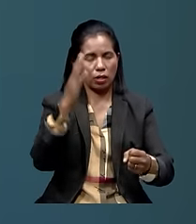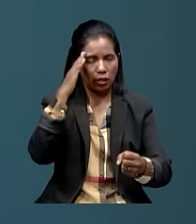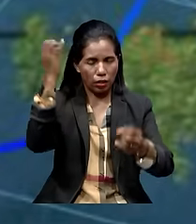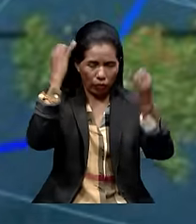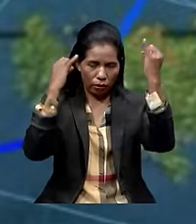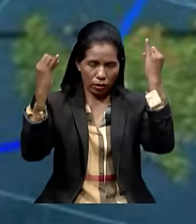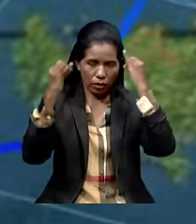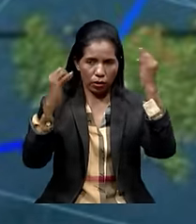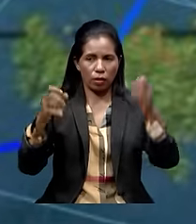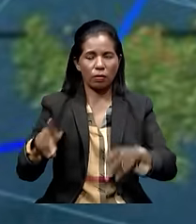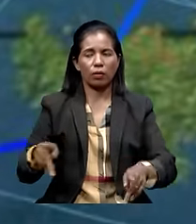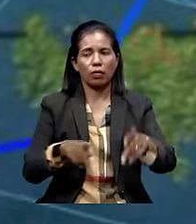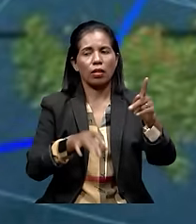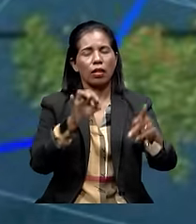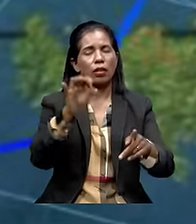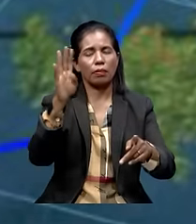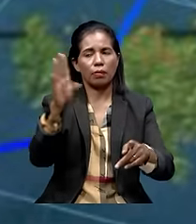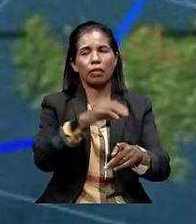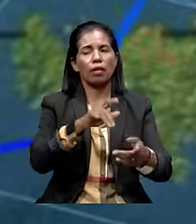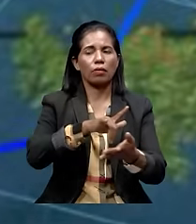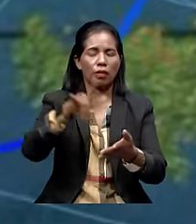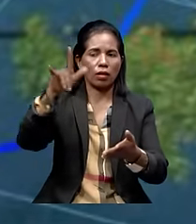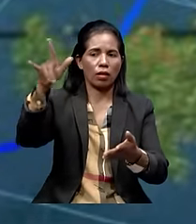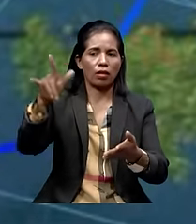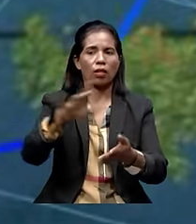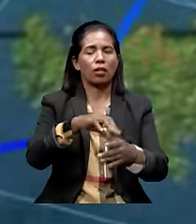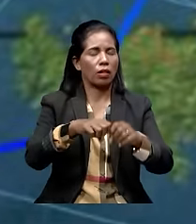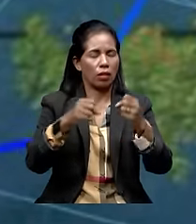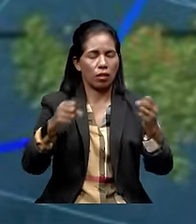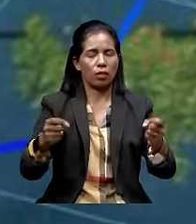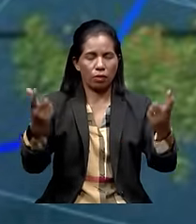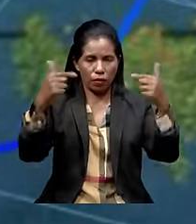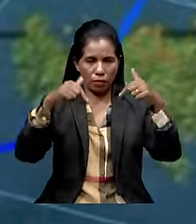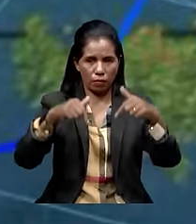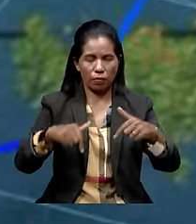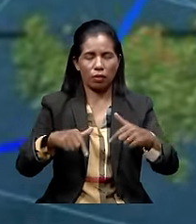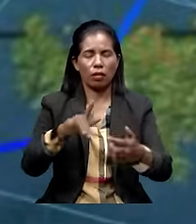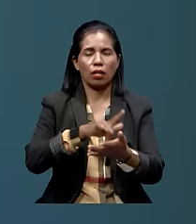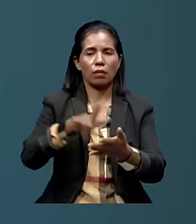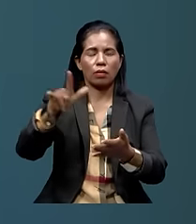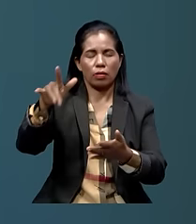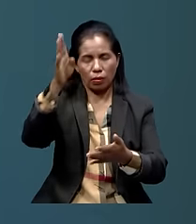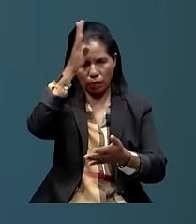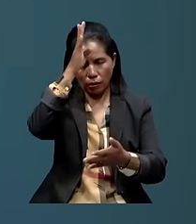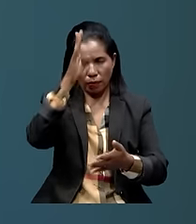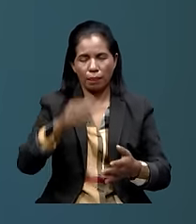informasaun nebe publika ia media sosial katak, avião aerodile kondisaun ladiak, holi fila fali batung ia aeroporto Bali.